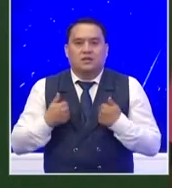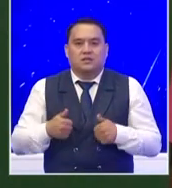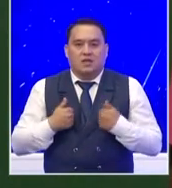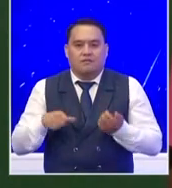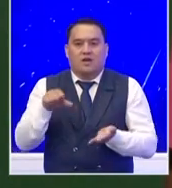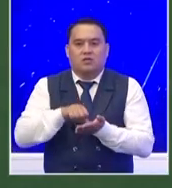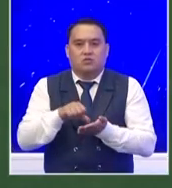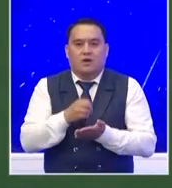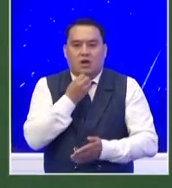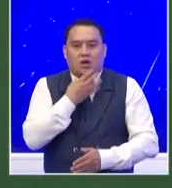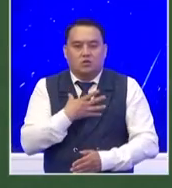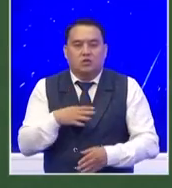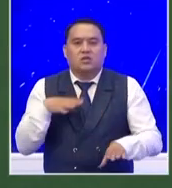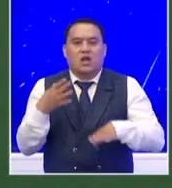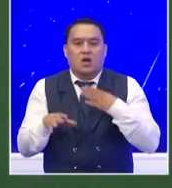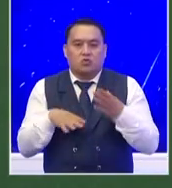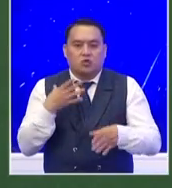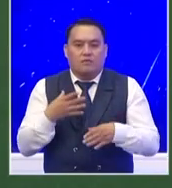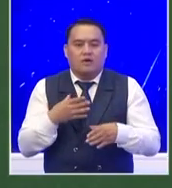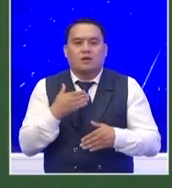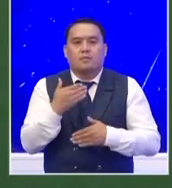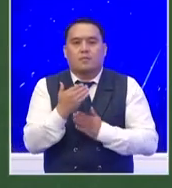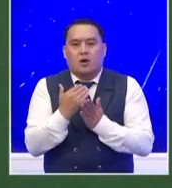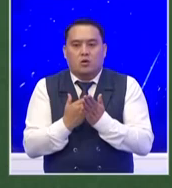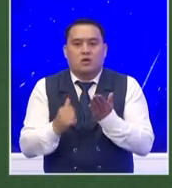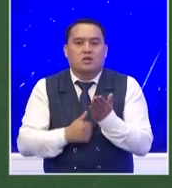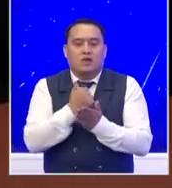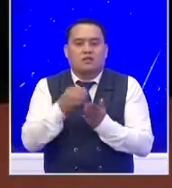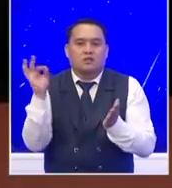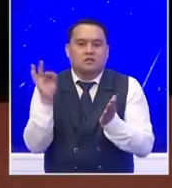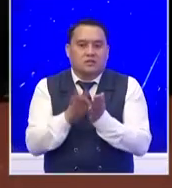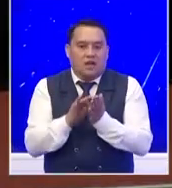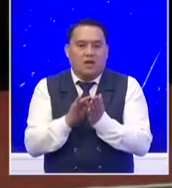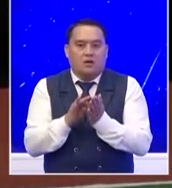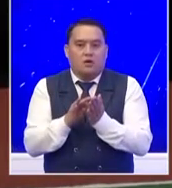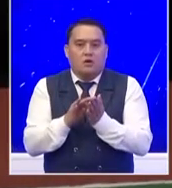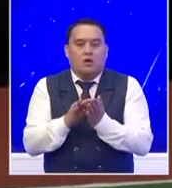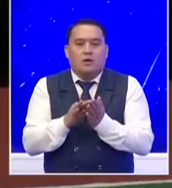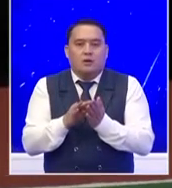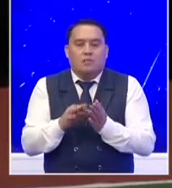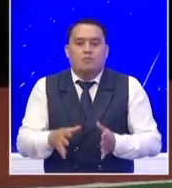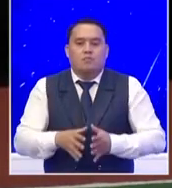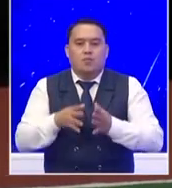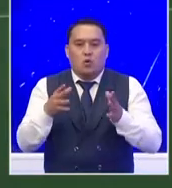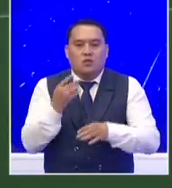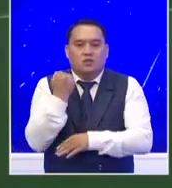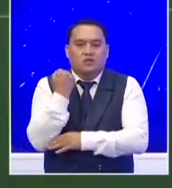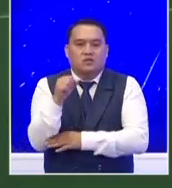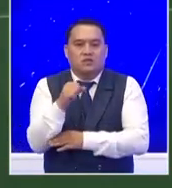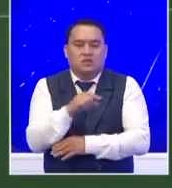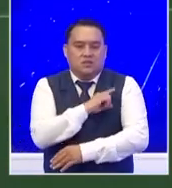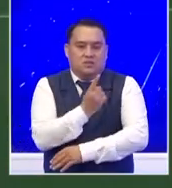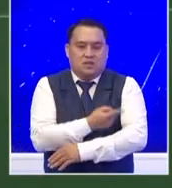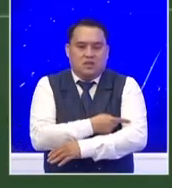там выступить очень хорошо. Тренировки возвращаются к прежнему режиму. Главная задача спортсменов за несколько месяцев – наверстать упущенное и, более того, стать сильнее. С этим